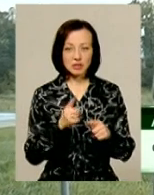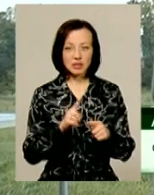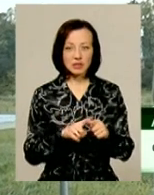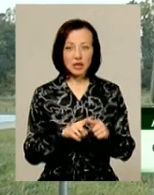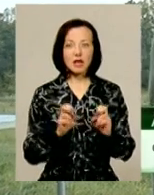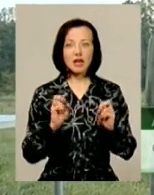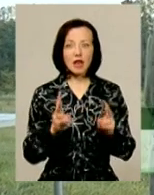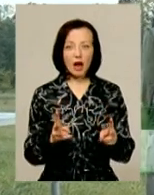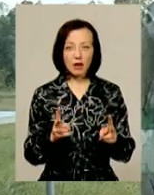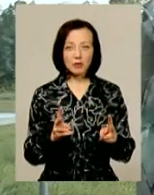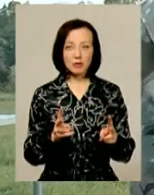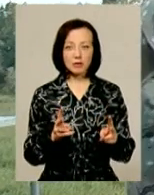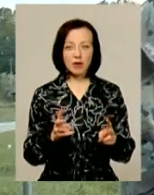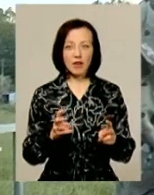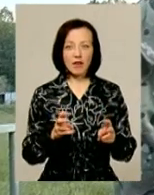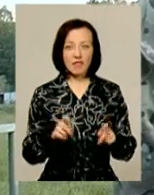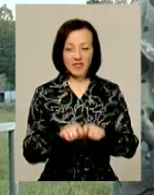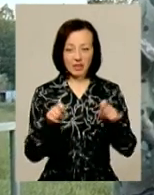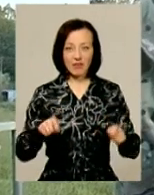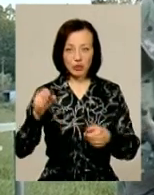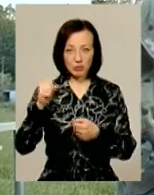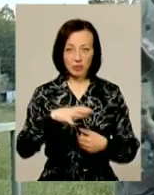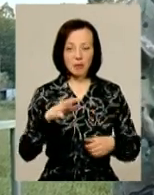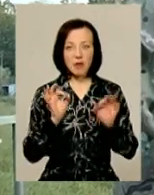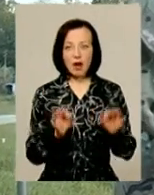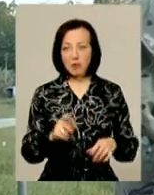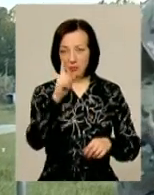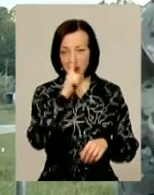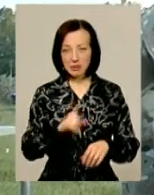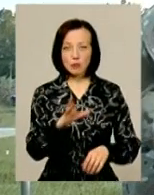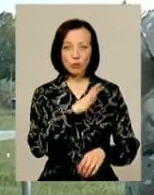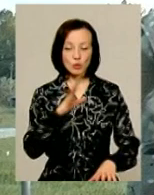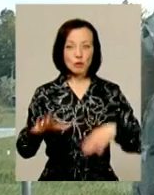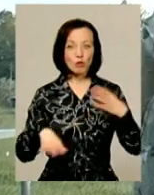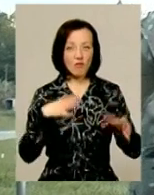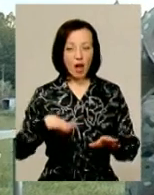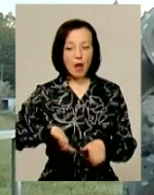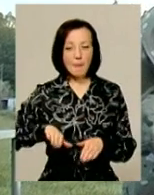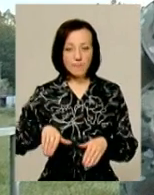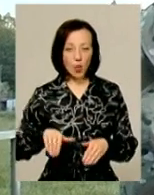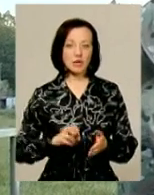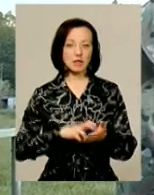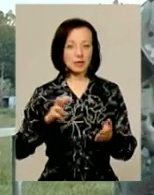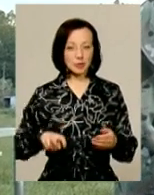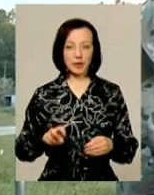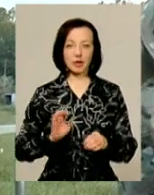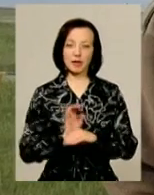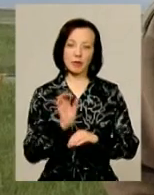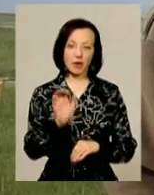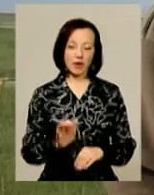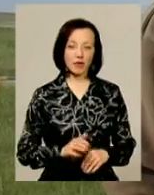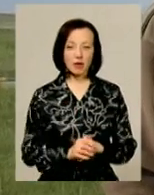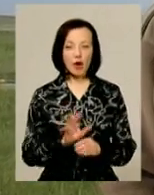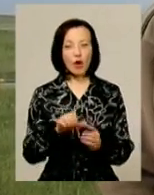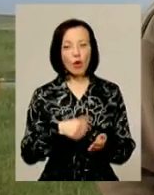як приземлятися правильно. Ну, десь місяць ми тренувались, а потім на стрибки нас забрали.